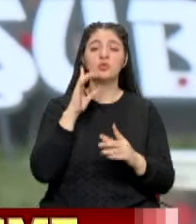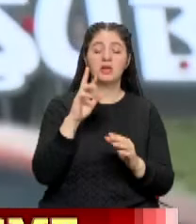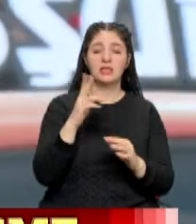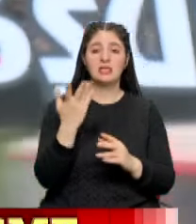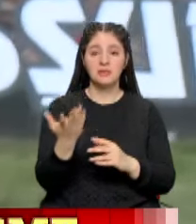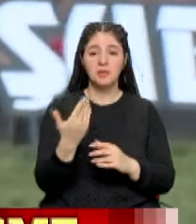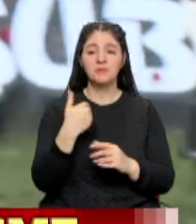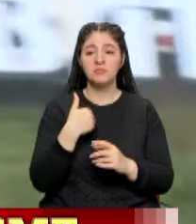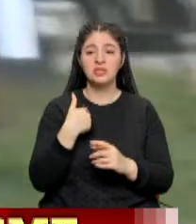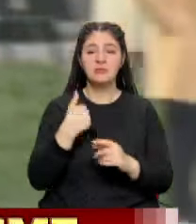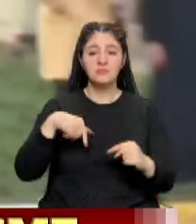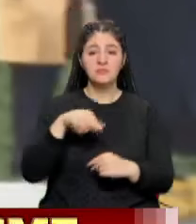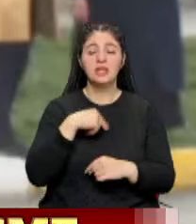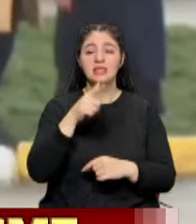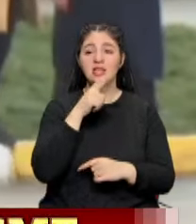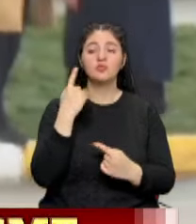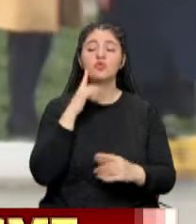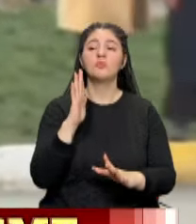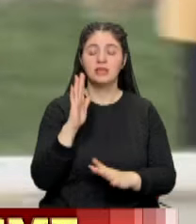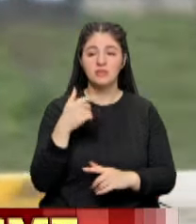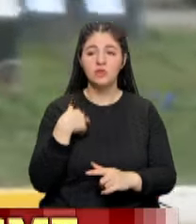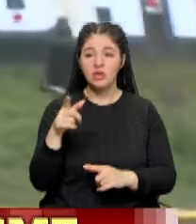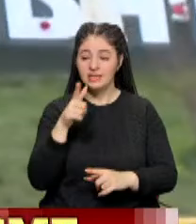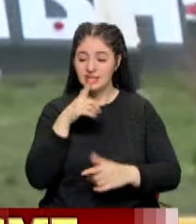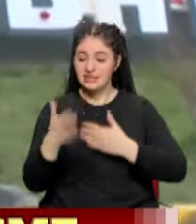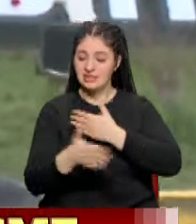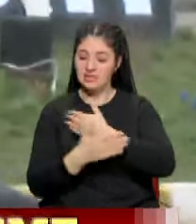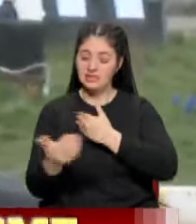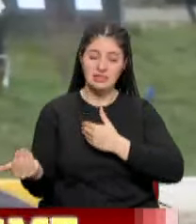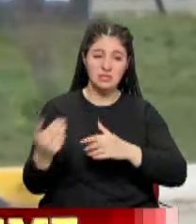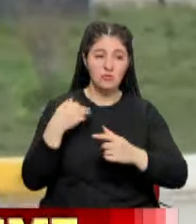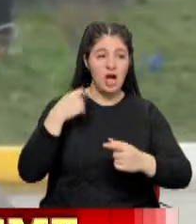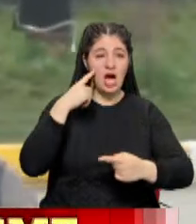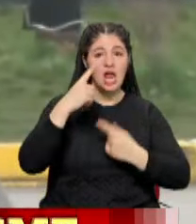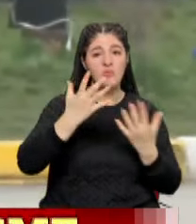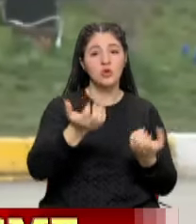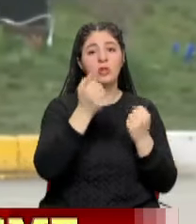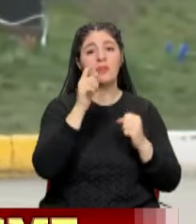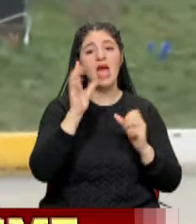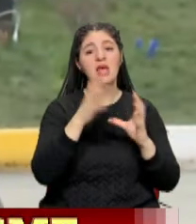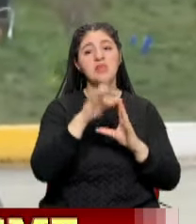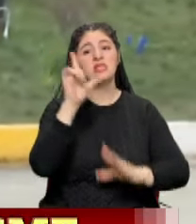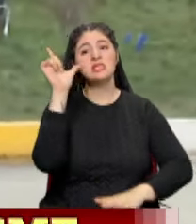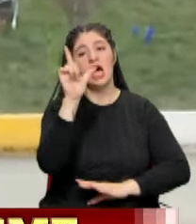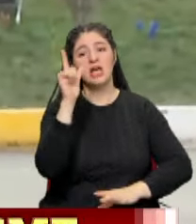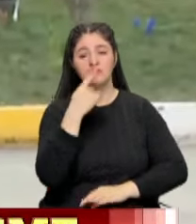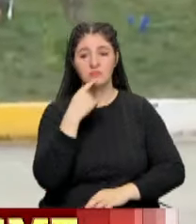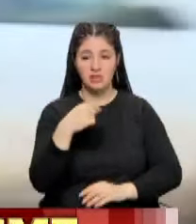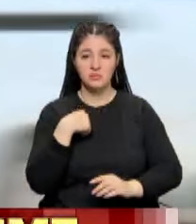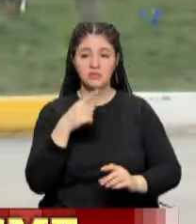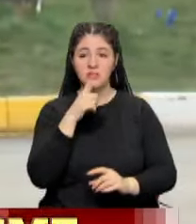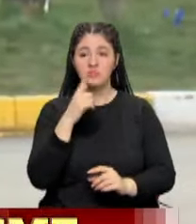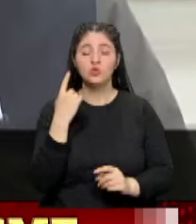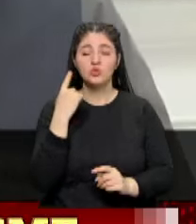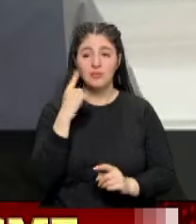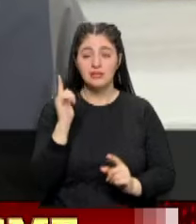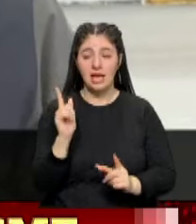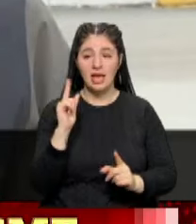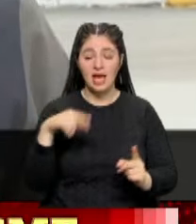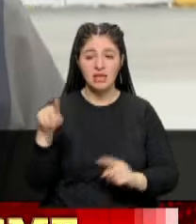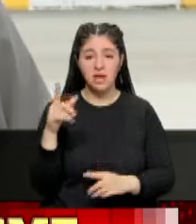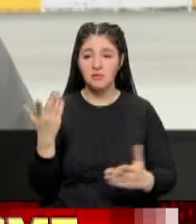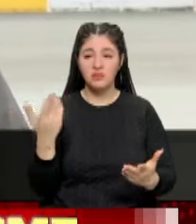gibi bizim de sesimiz duyulmadı. Biz onlara ses olmaya çalışırken buraya arama kurtarma ekibi lazım derken bizim sesimizi duyması